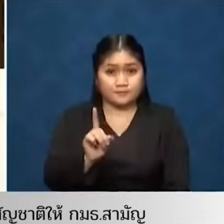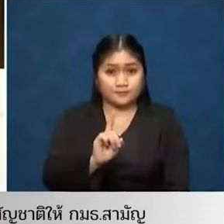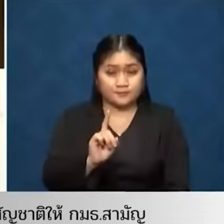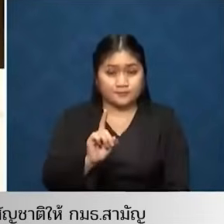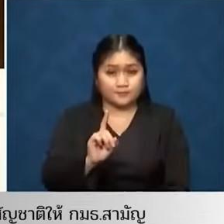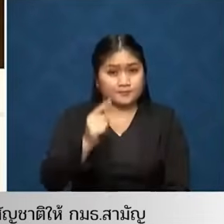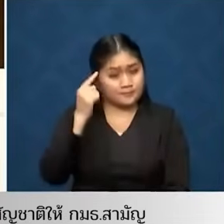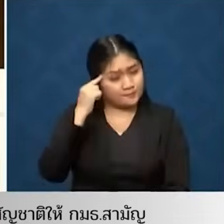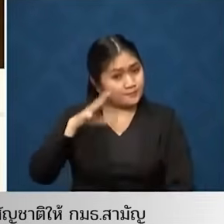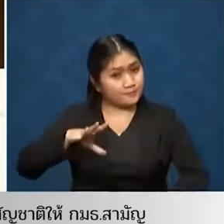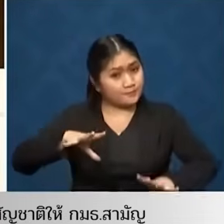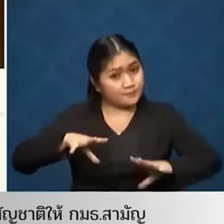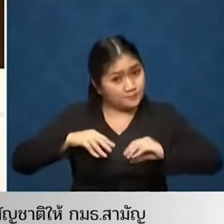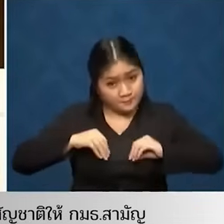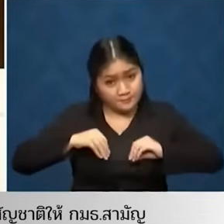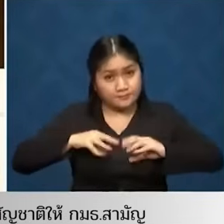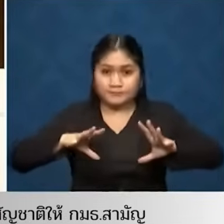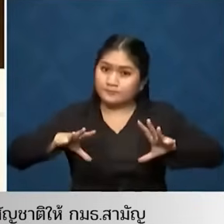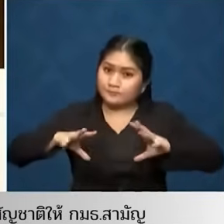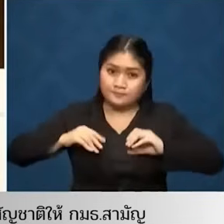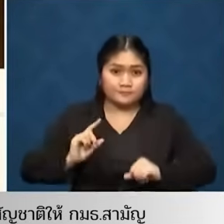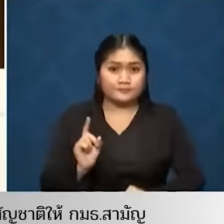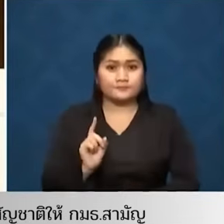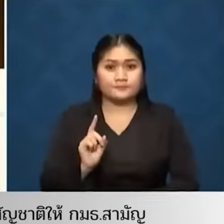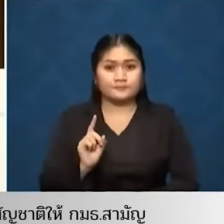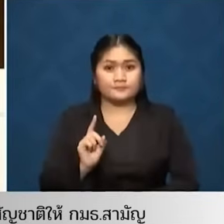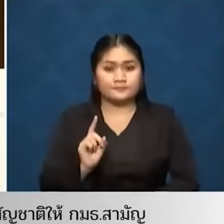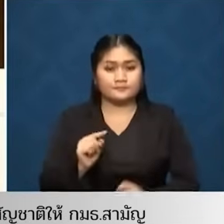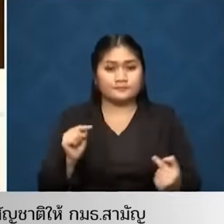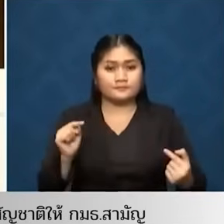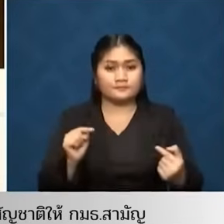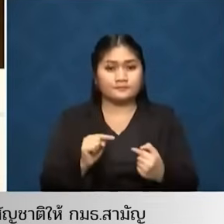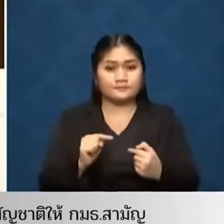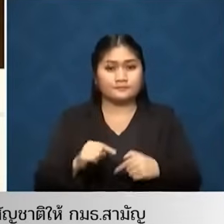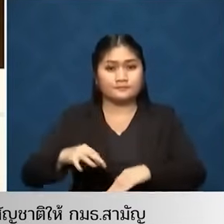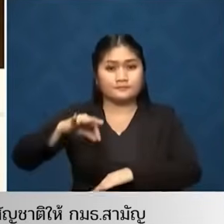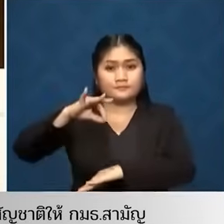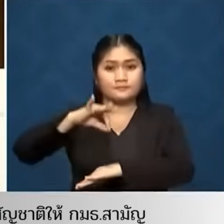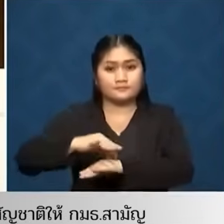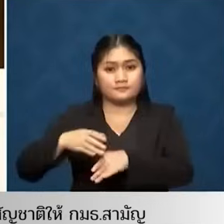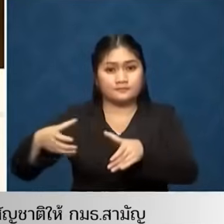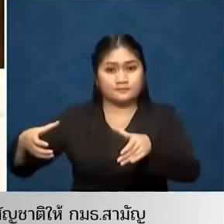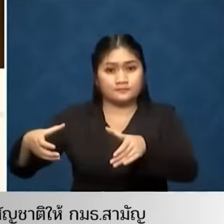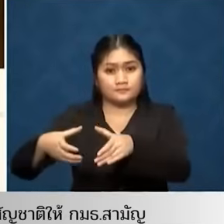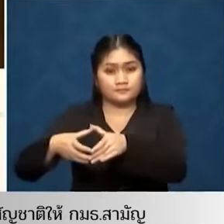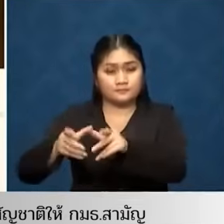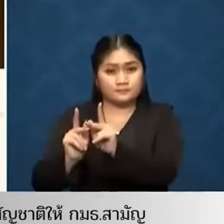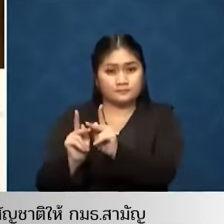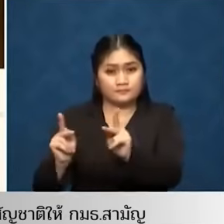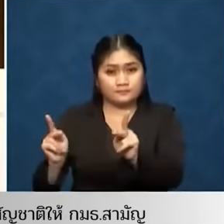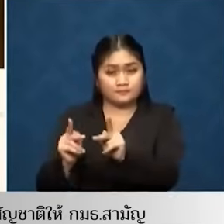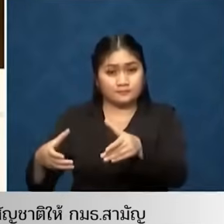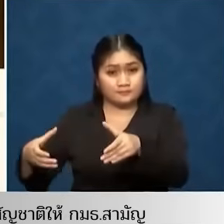จะเห็นด้วยหรือไม่เห็นด้วยกับการตั้งกรรมธิการวิสามัญในย